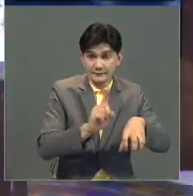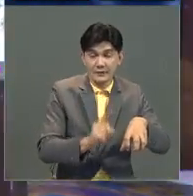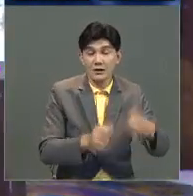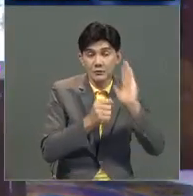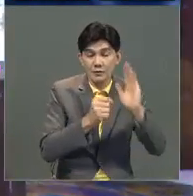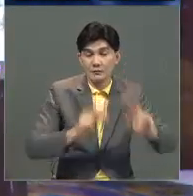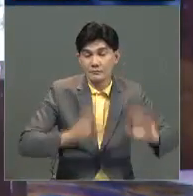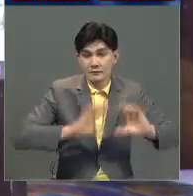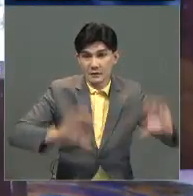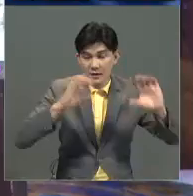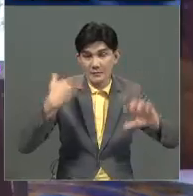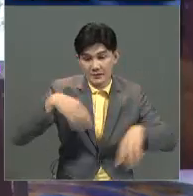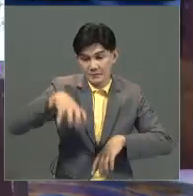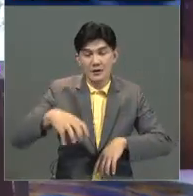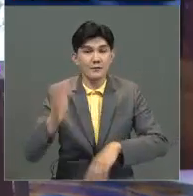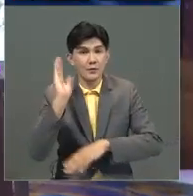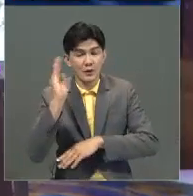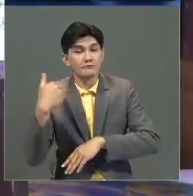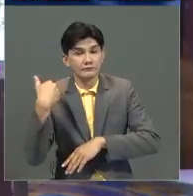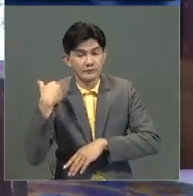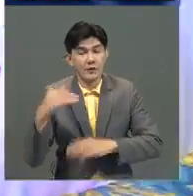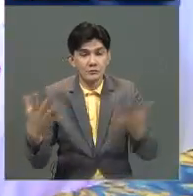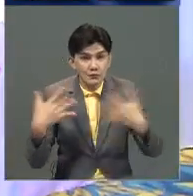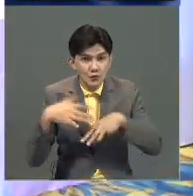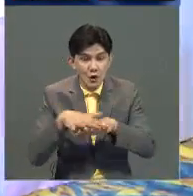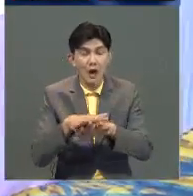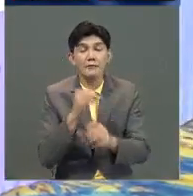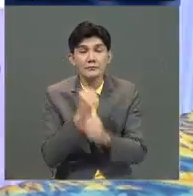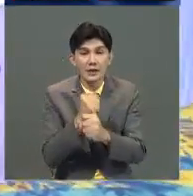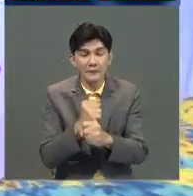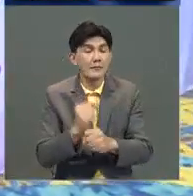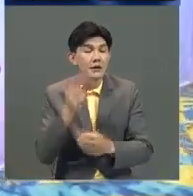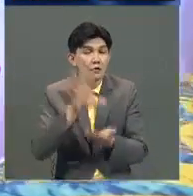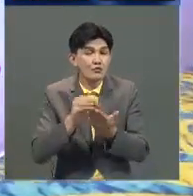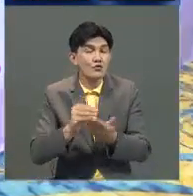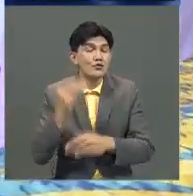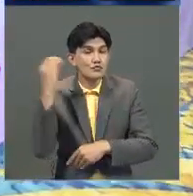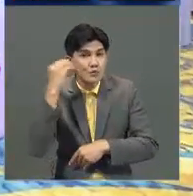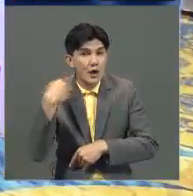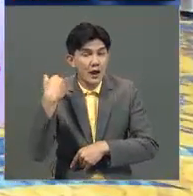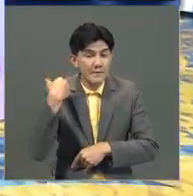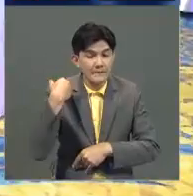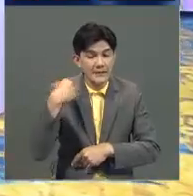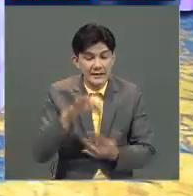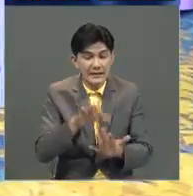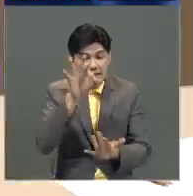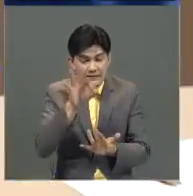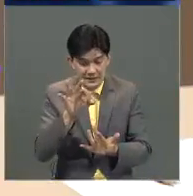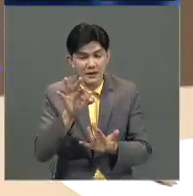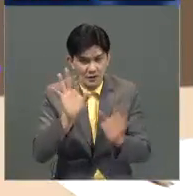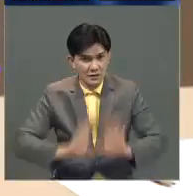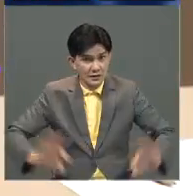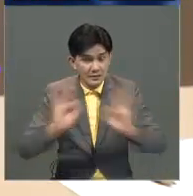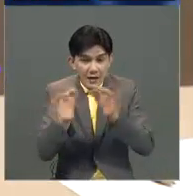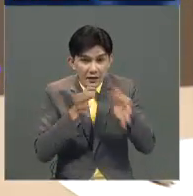านโฆษกรัฐบาลและกรมประชาสัมพันธ์ในการมอนิเตอร์ข่าวสารในแต่ละวันจากทุกสื่อและเลือกประเด็นที่จะทำ